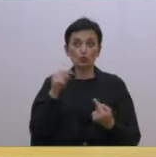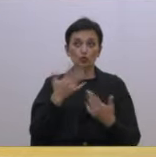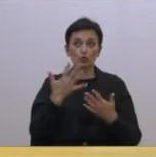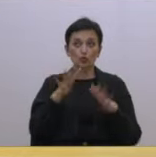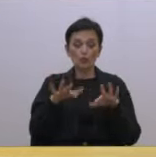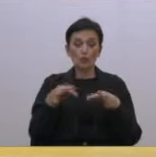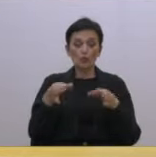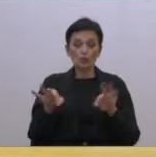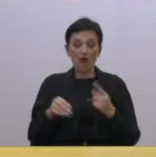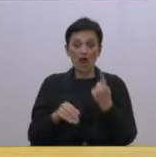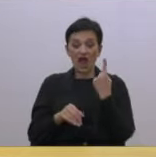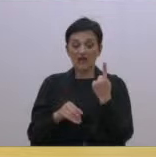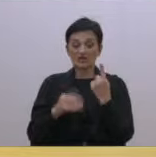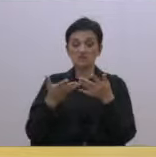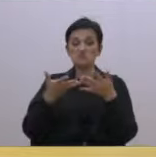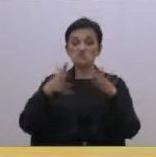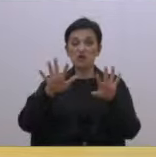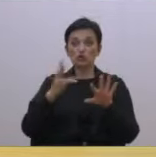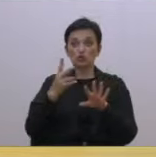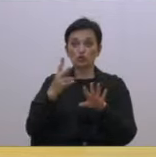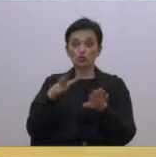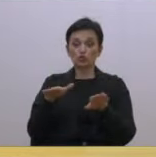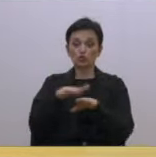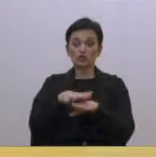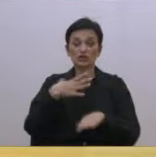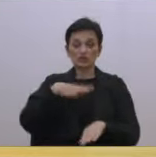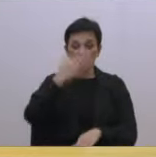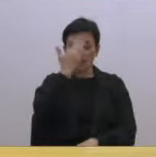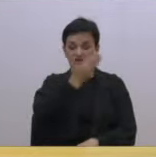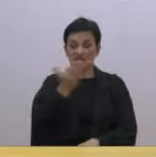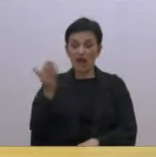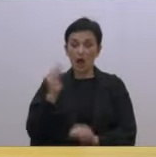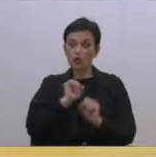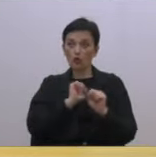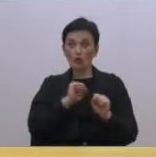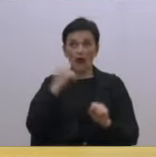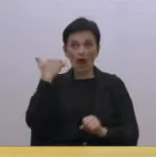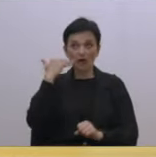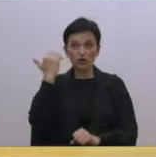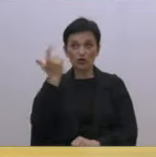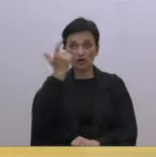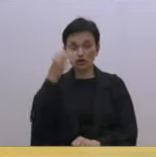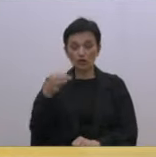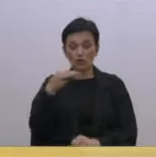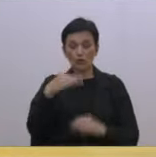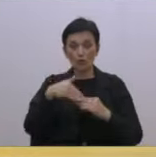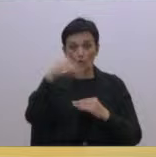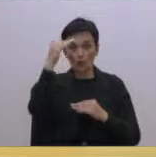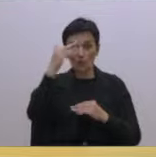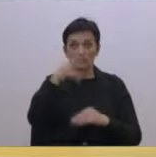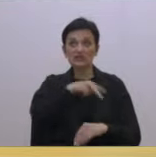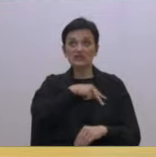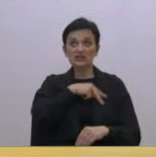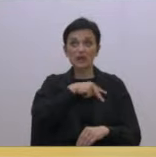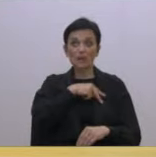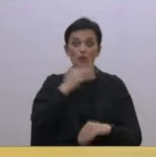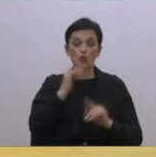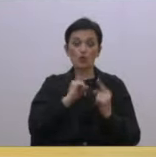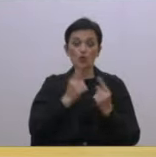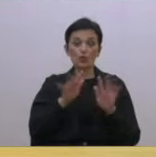ვაკანსია ერთზე მეტია და ისინი უნდა შეივსოს საქართველოს სახალხო დამცველის, აჭარის ავტონომიური რესპუბლიკის უმაღლესი საბჭოს და საპარლამენტო უმრავლესობის